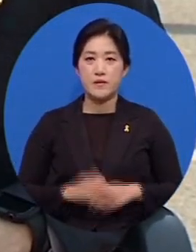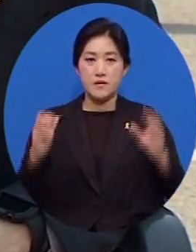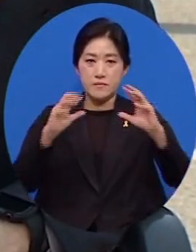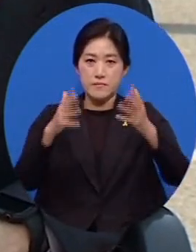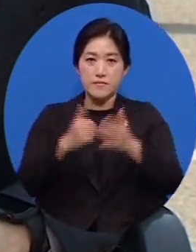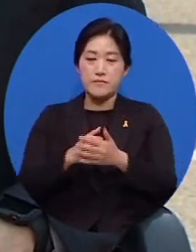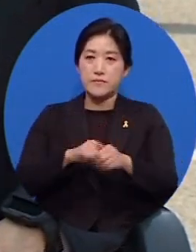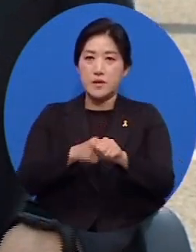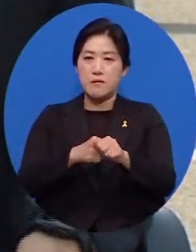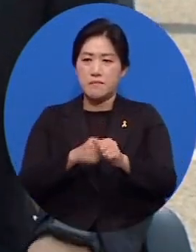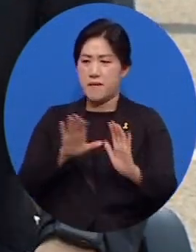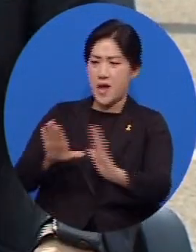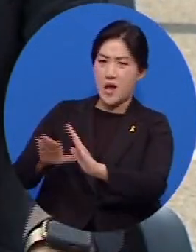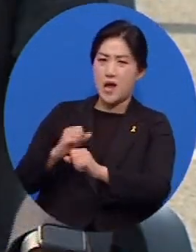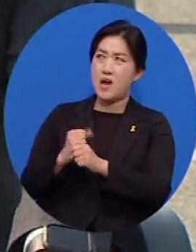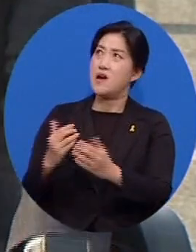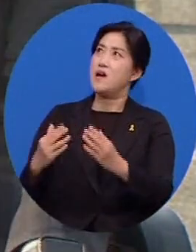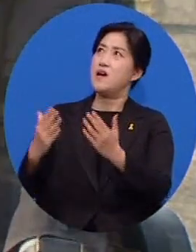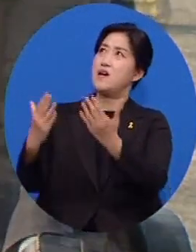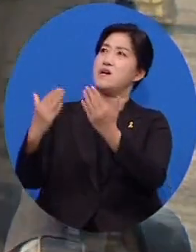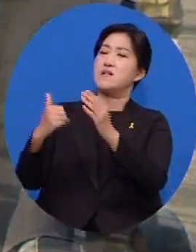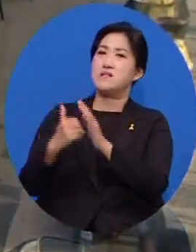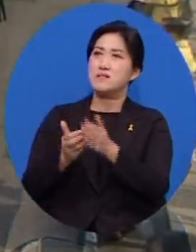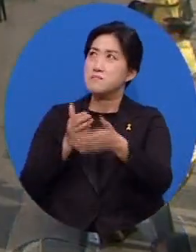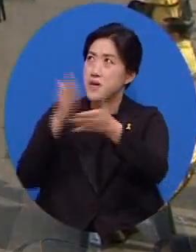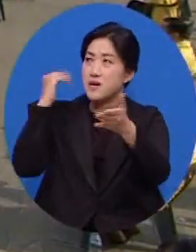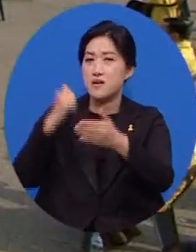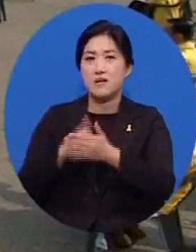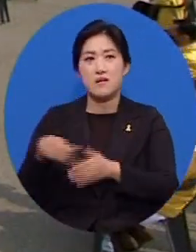국가가 처벌을 막고 책임을 회피했습니다.